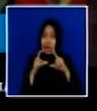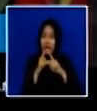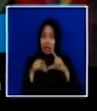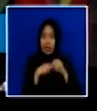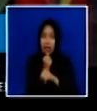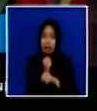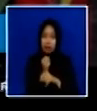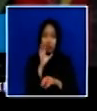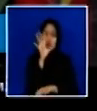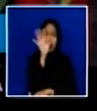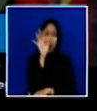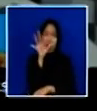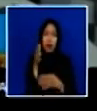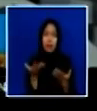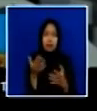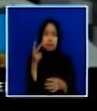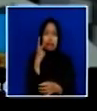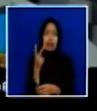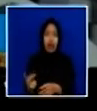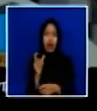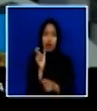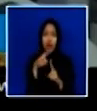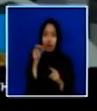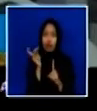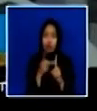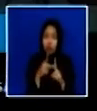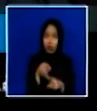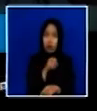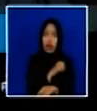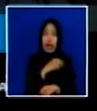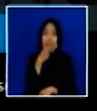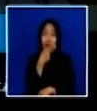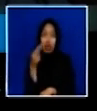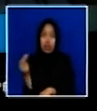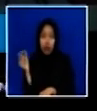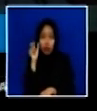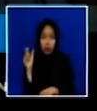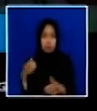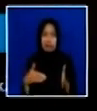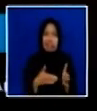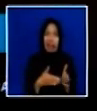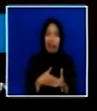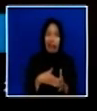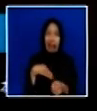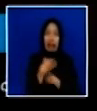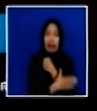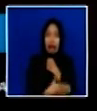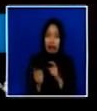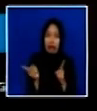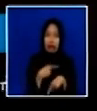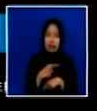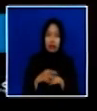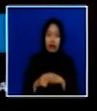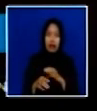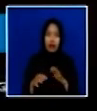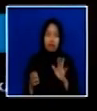Dadang hendrayudha untuk menjaga keutuhan Negara Kesatuan Republik Indonesia dalam mempertahankan negara dari berbagai bentuk ancaman